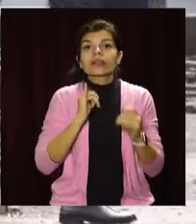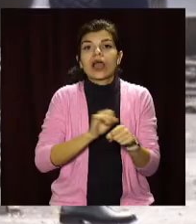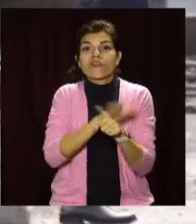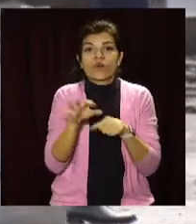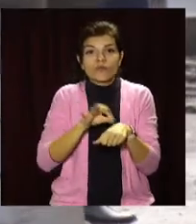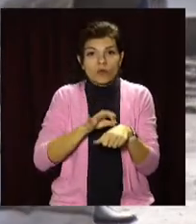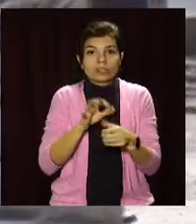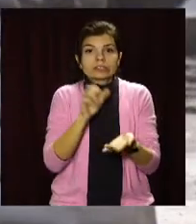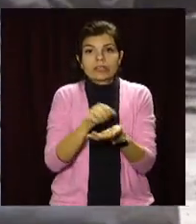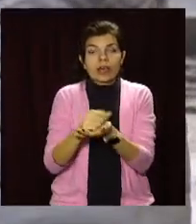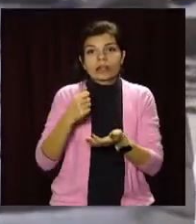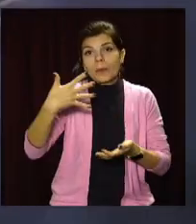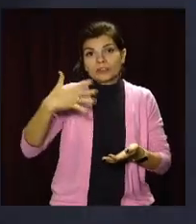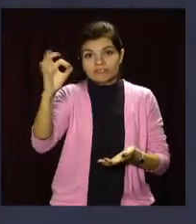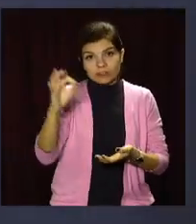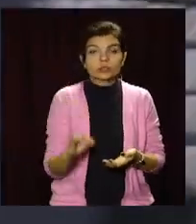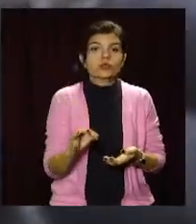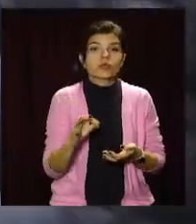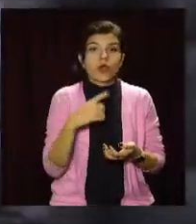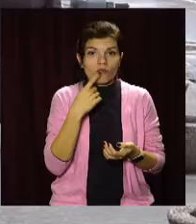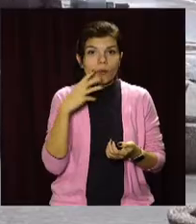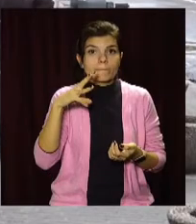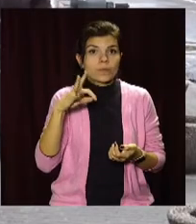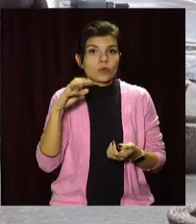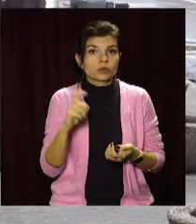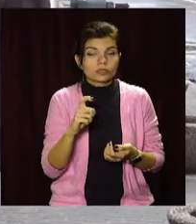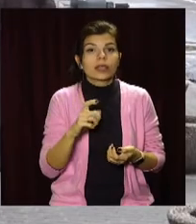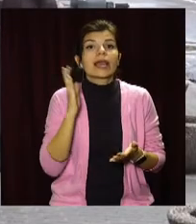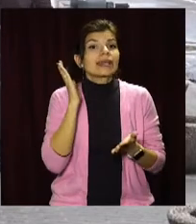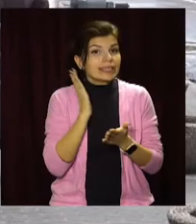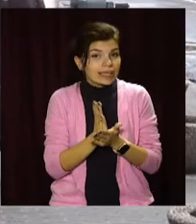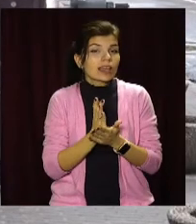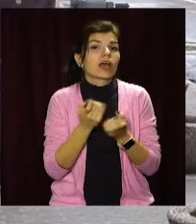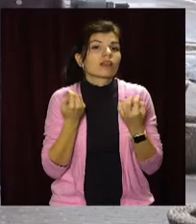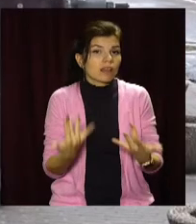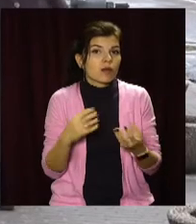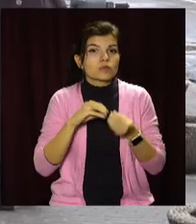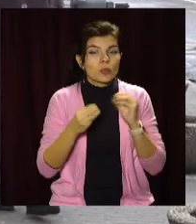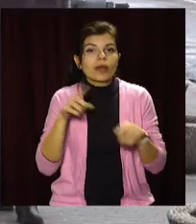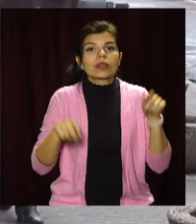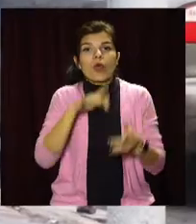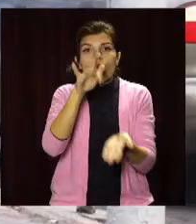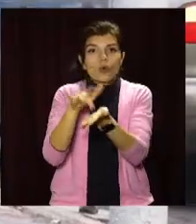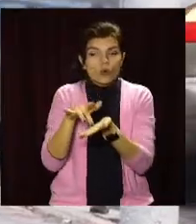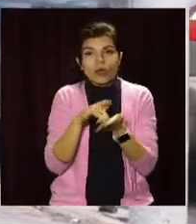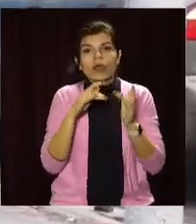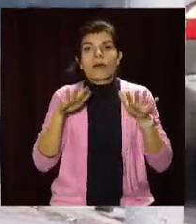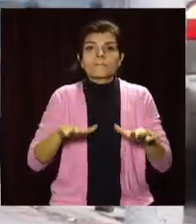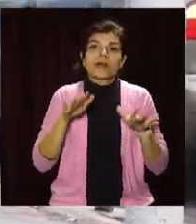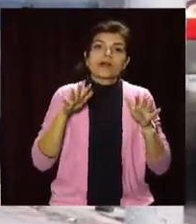хворих зайняті на 50%, говорять у МОЗ. Є певні проблеми в деяких регіонах з вільними